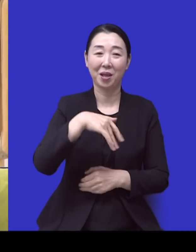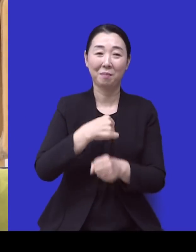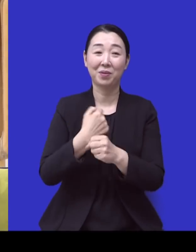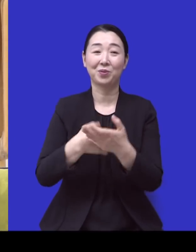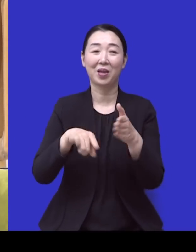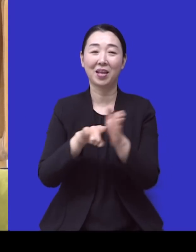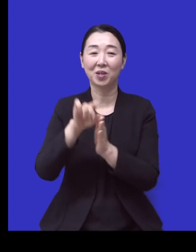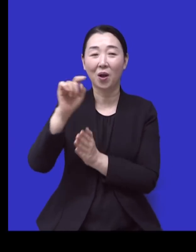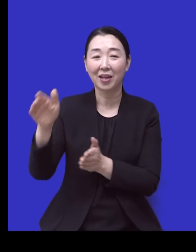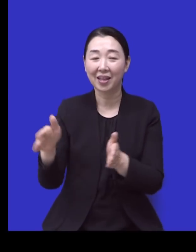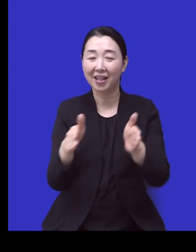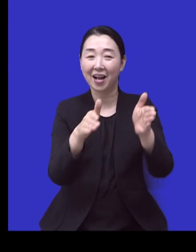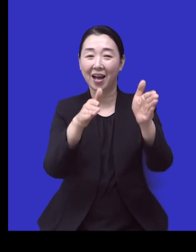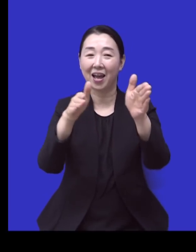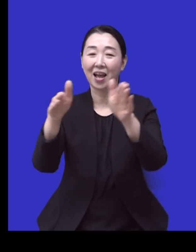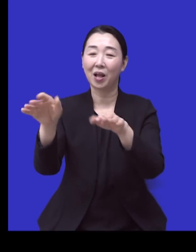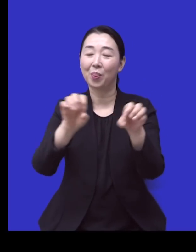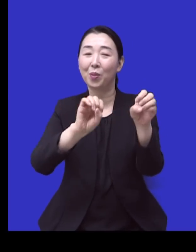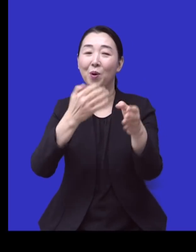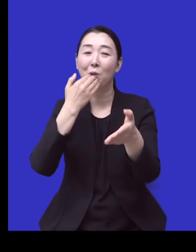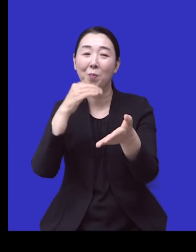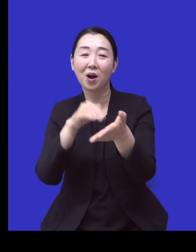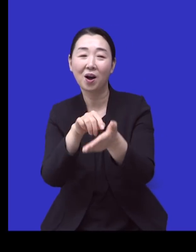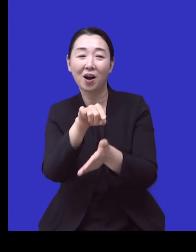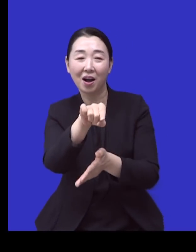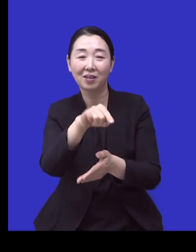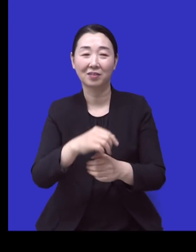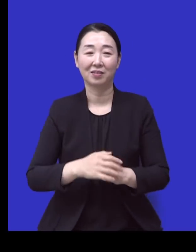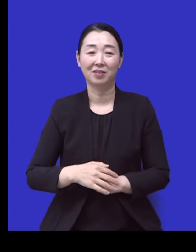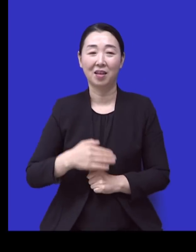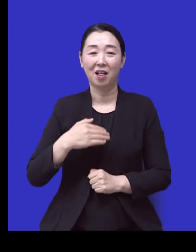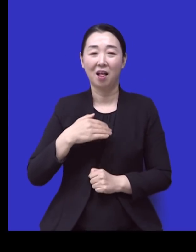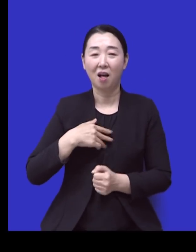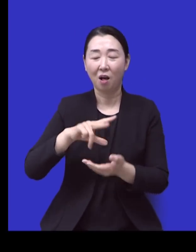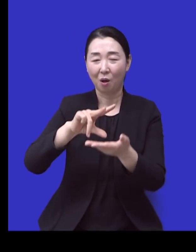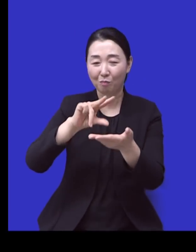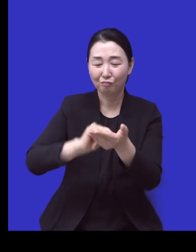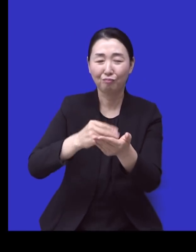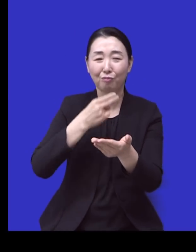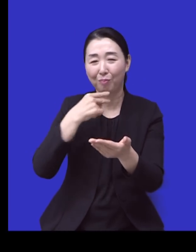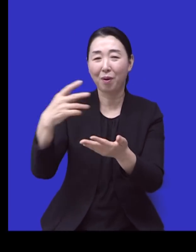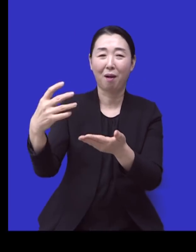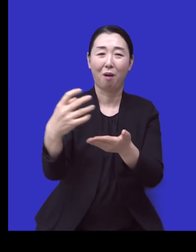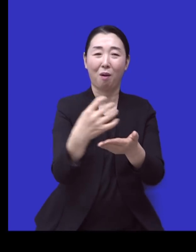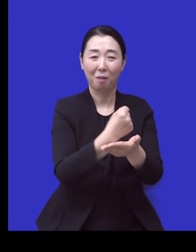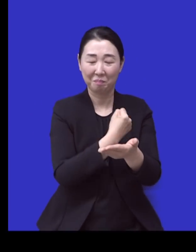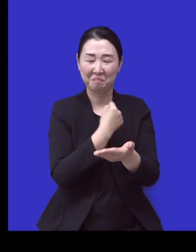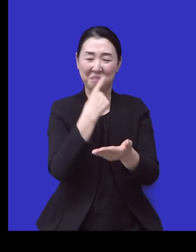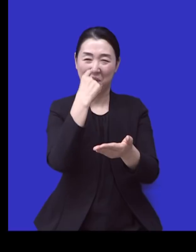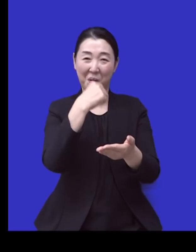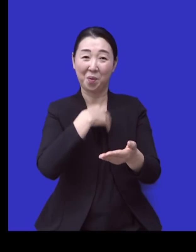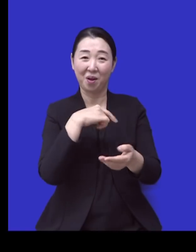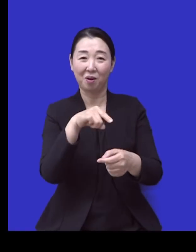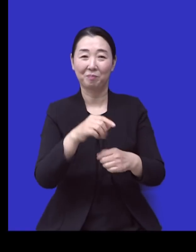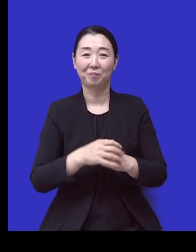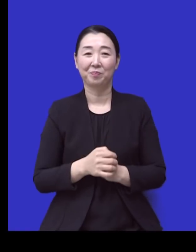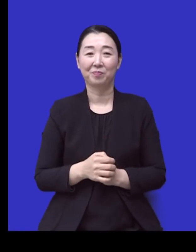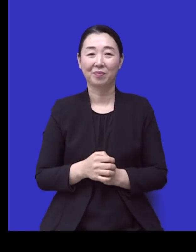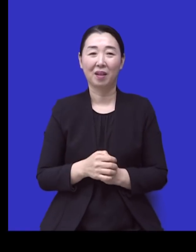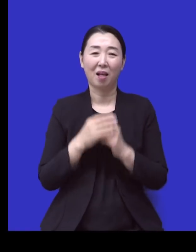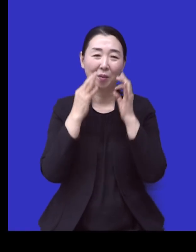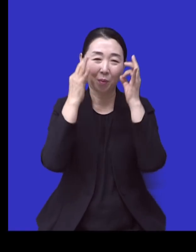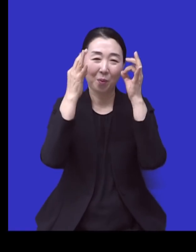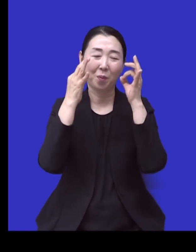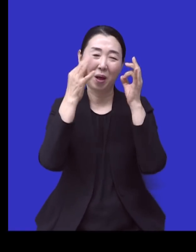저 길가에 버려진 돌. I got a problem. 좀 갇힌 걸. 애를